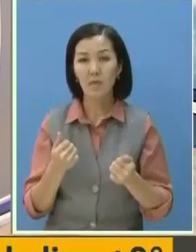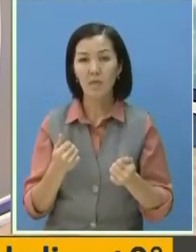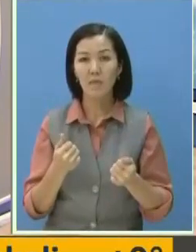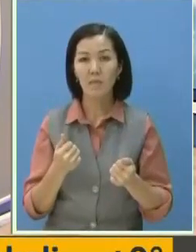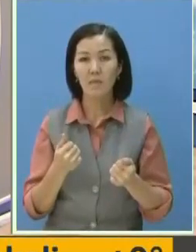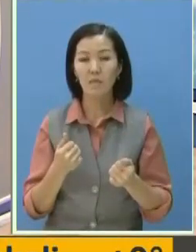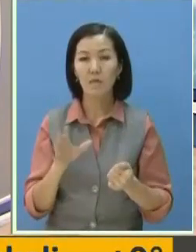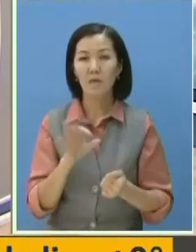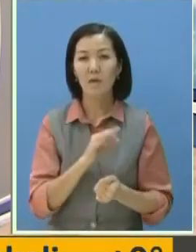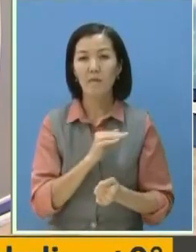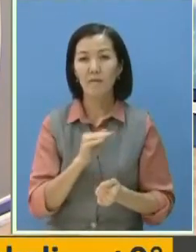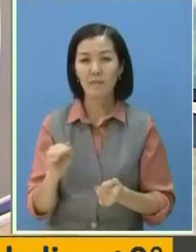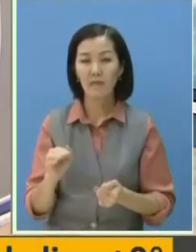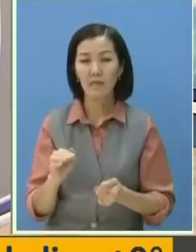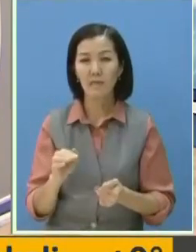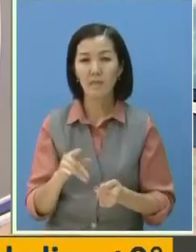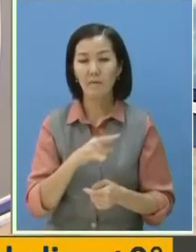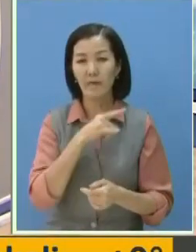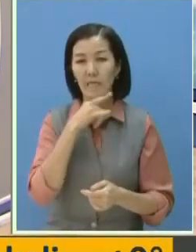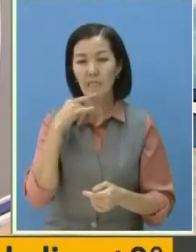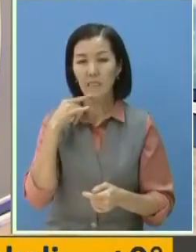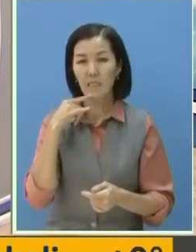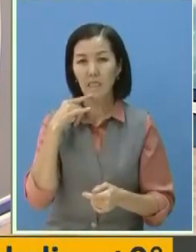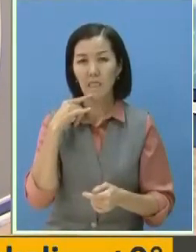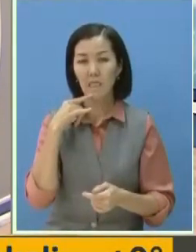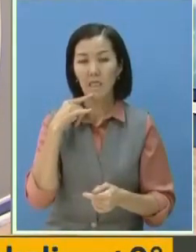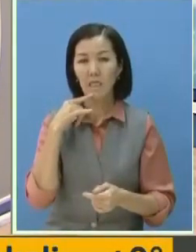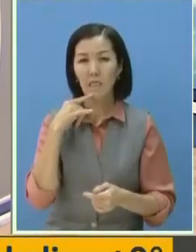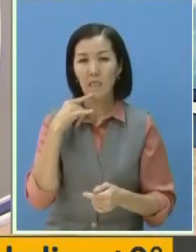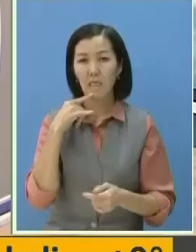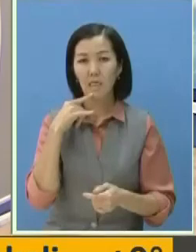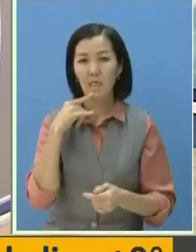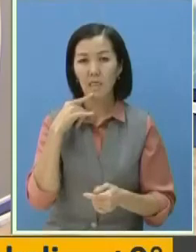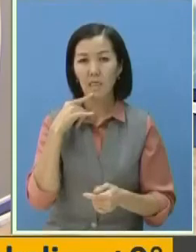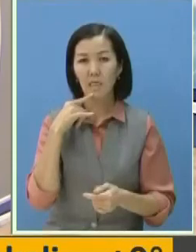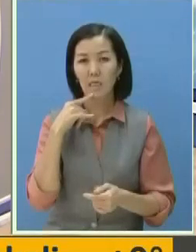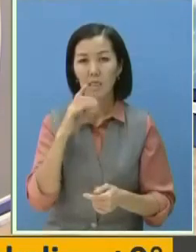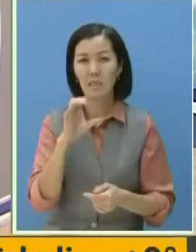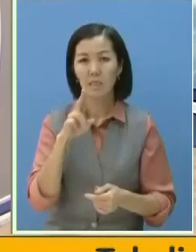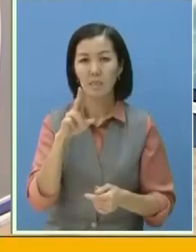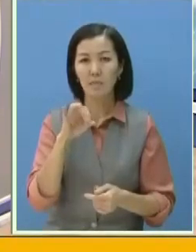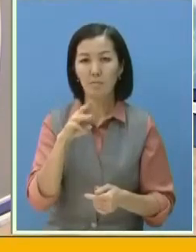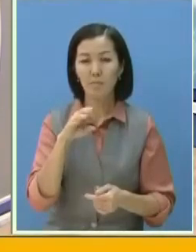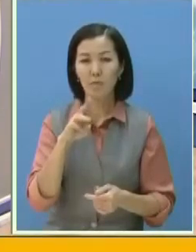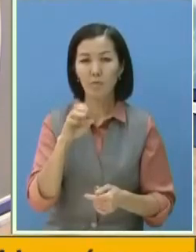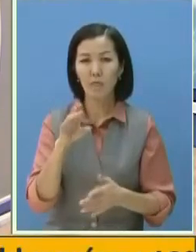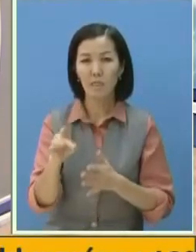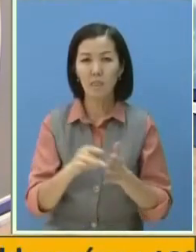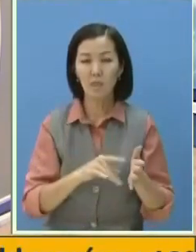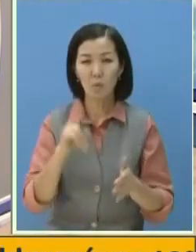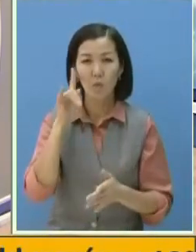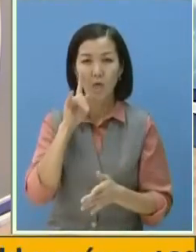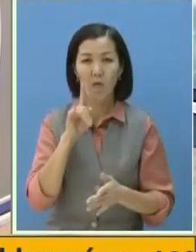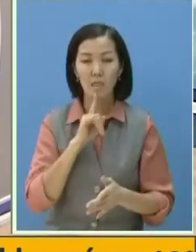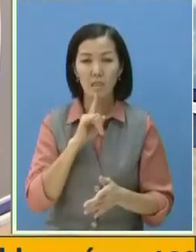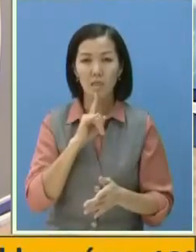официальных источников, когда в России, значит, создали эту формулу спутника, то одновременно вышел указ президента